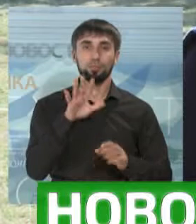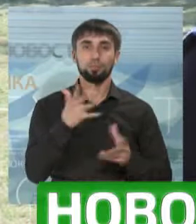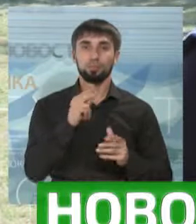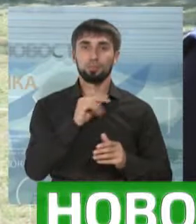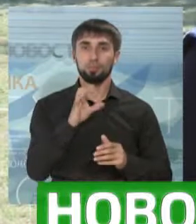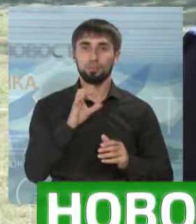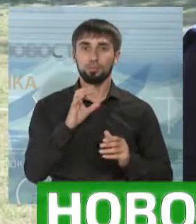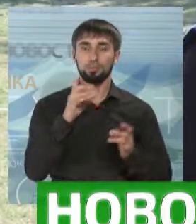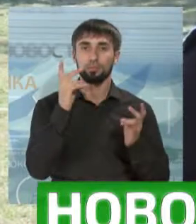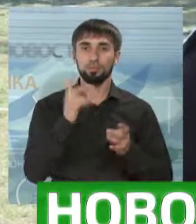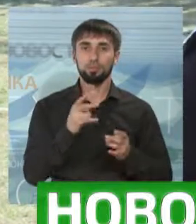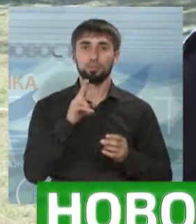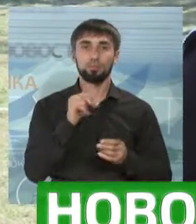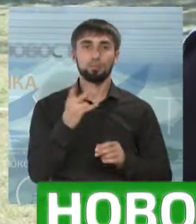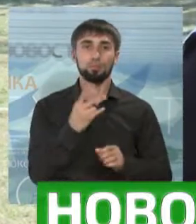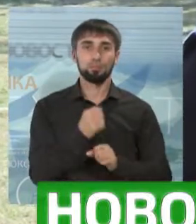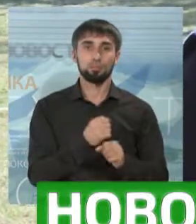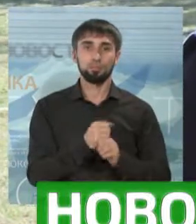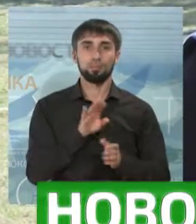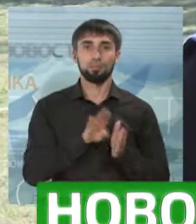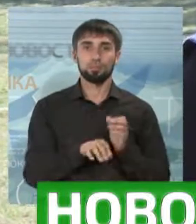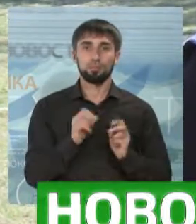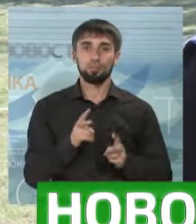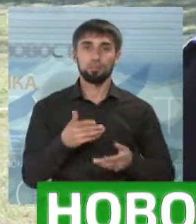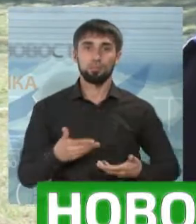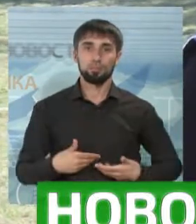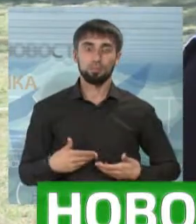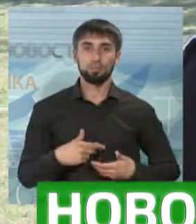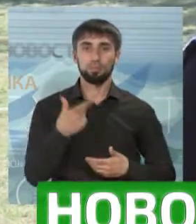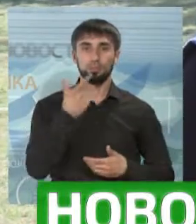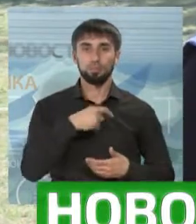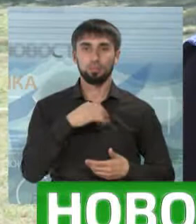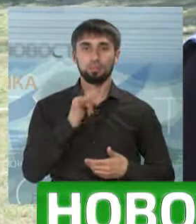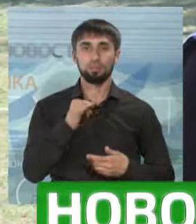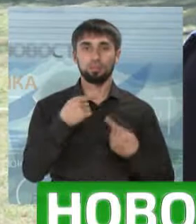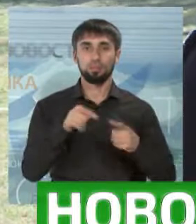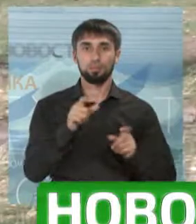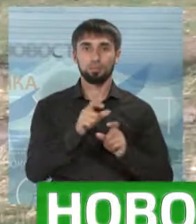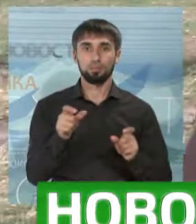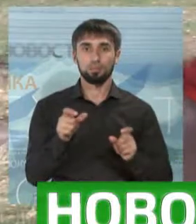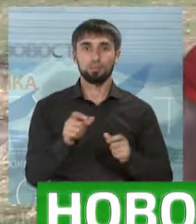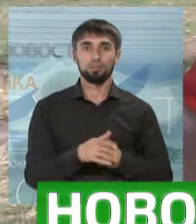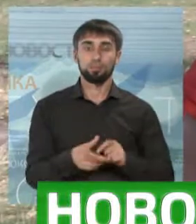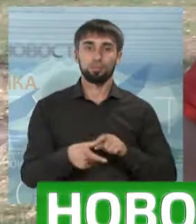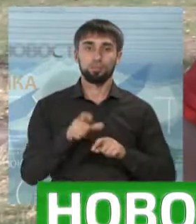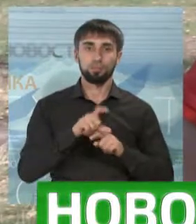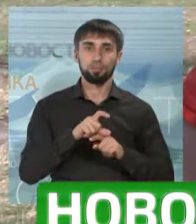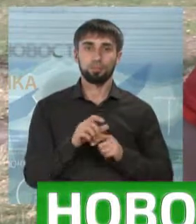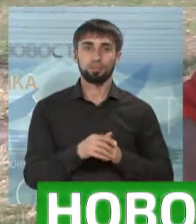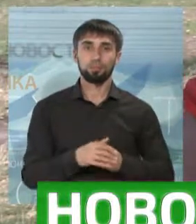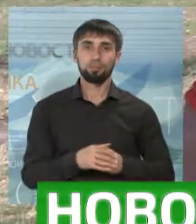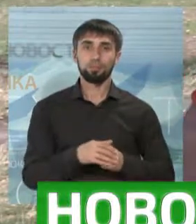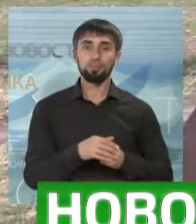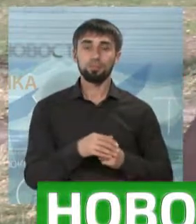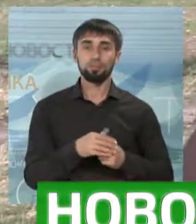как предугадать, да, вот, безопасность жизни своей и других людей. Очень